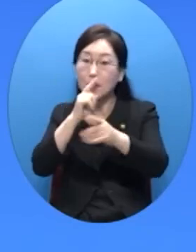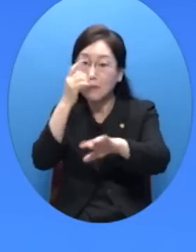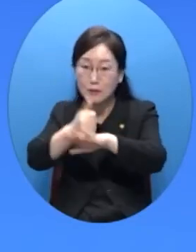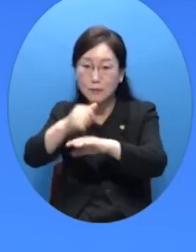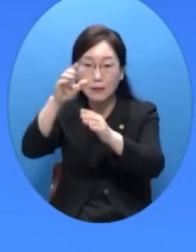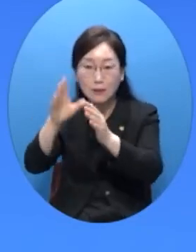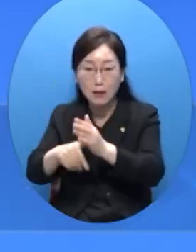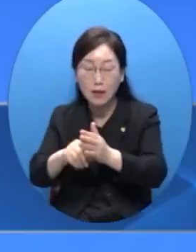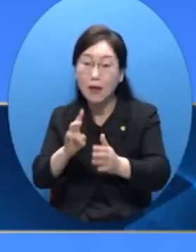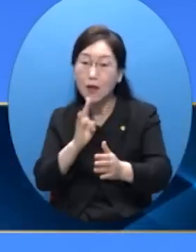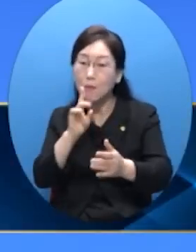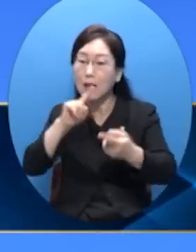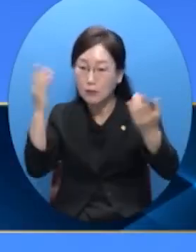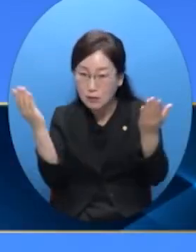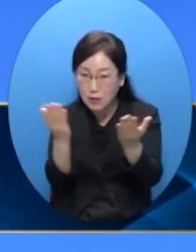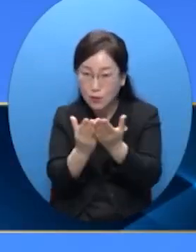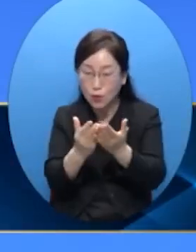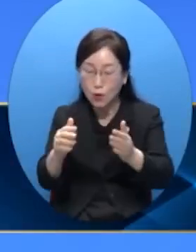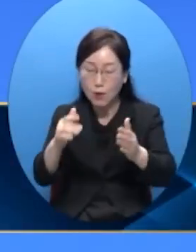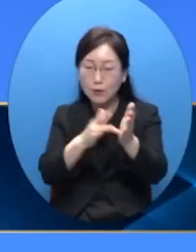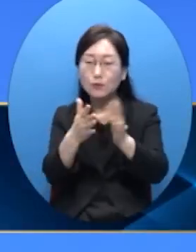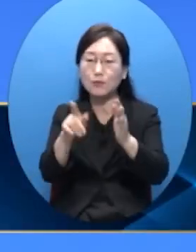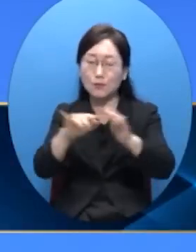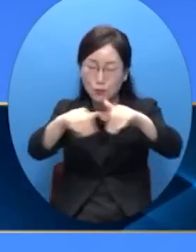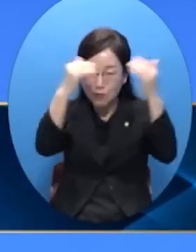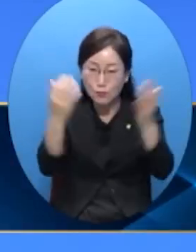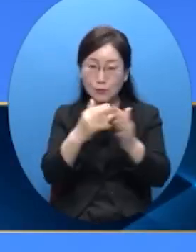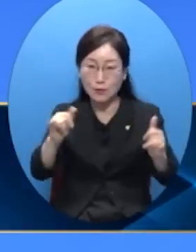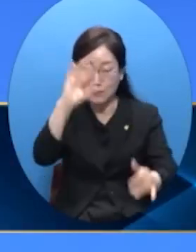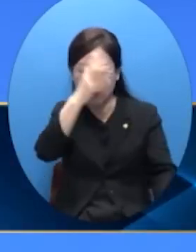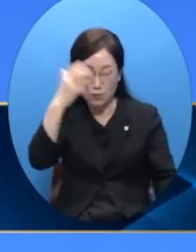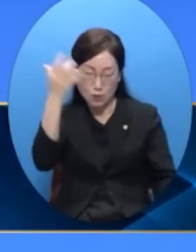사람들에게 성령을 물붓듯이 부어주시는 것입니다.